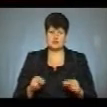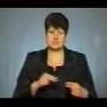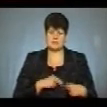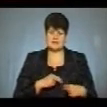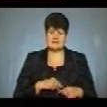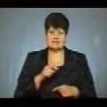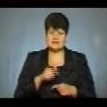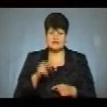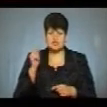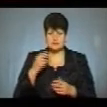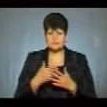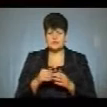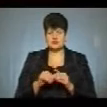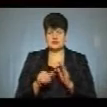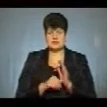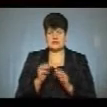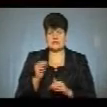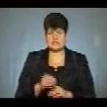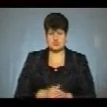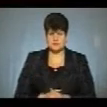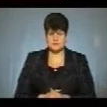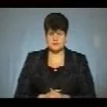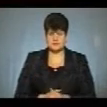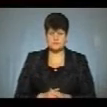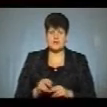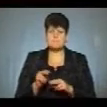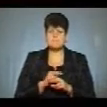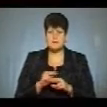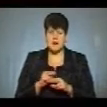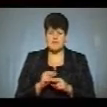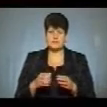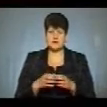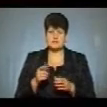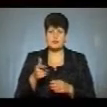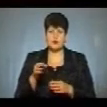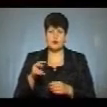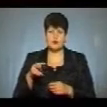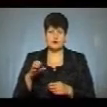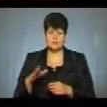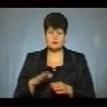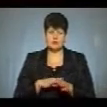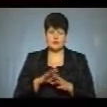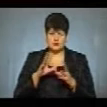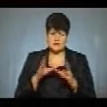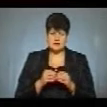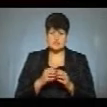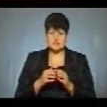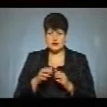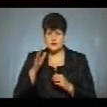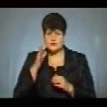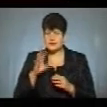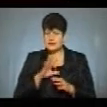них вчителів близько 16 тисяч. Правок фракції «Голосу» до законопроєкту про повну загальну середню освіту